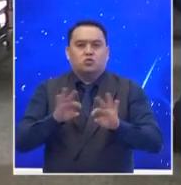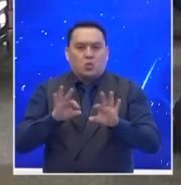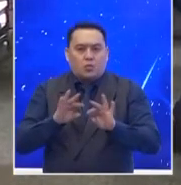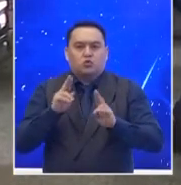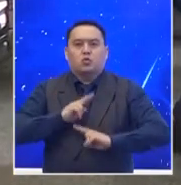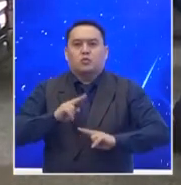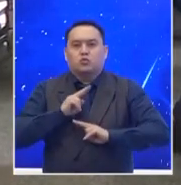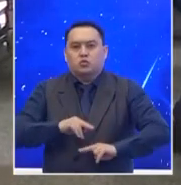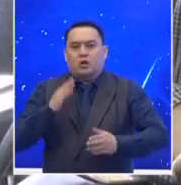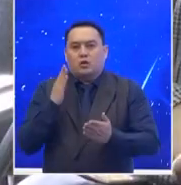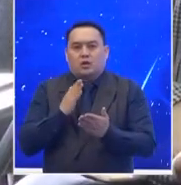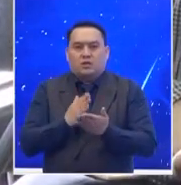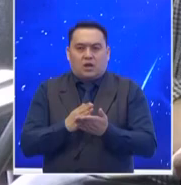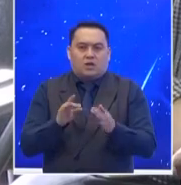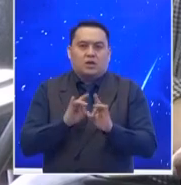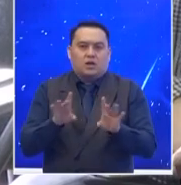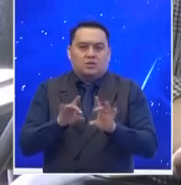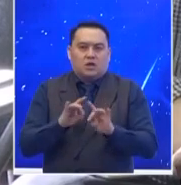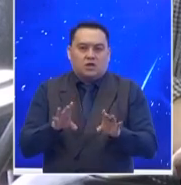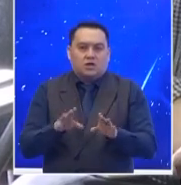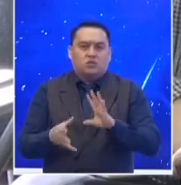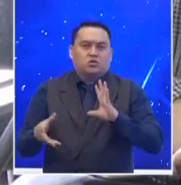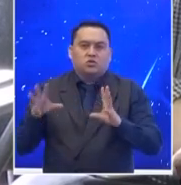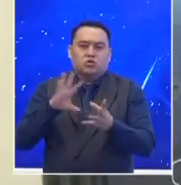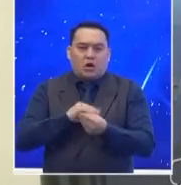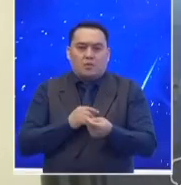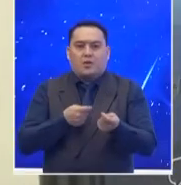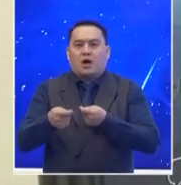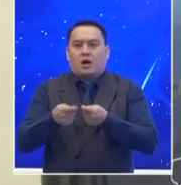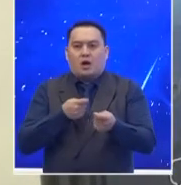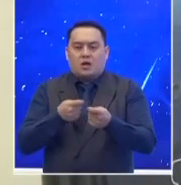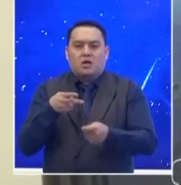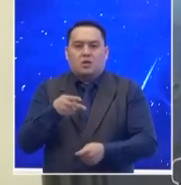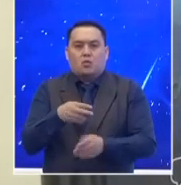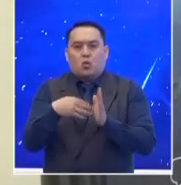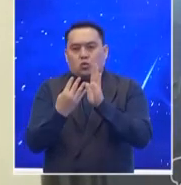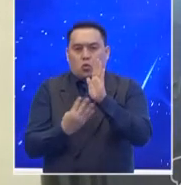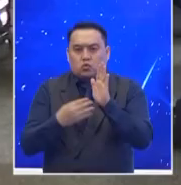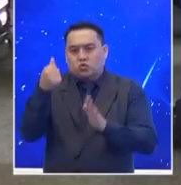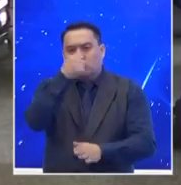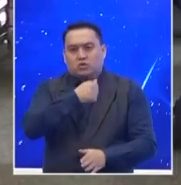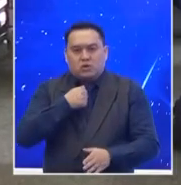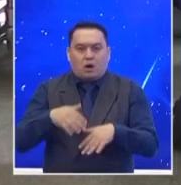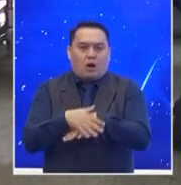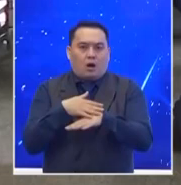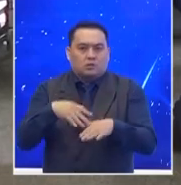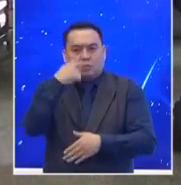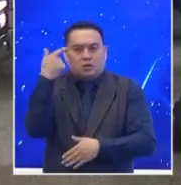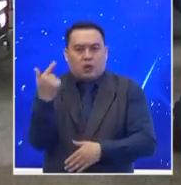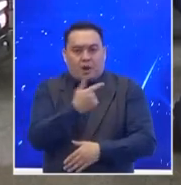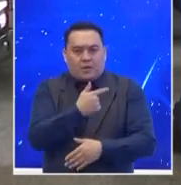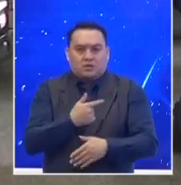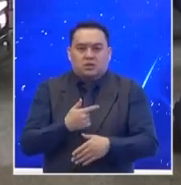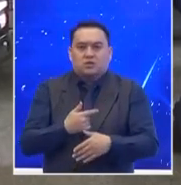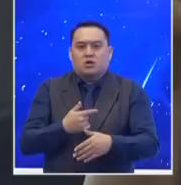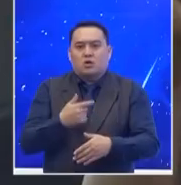түрде жүргізіліп тұратыны да тілге тиек етілді. Жалпы осы орайда басқарма тарапынан 2019 жылы халықтың діни сауаттылығын арттыру